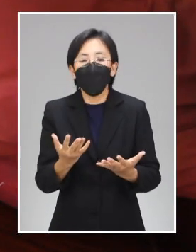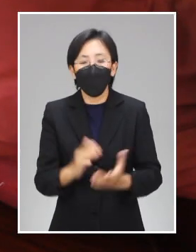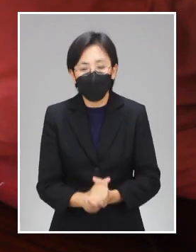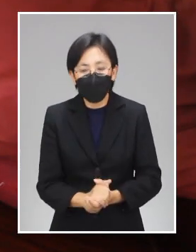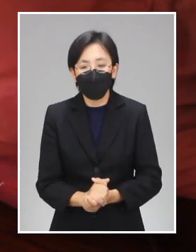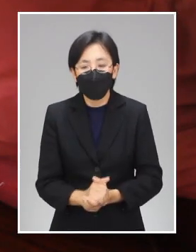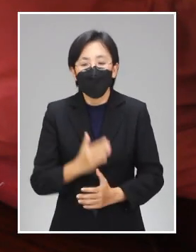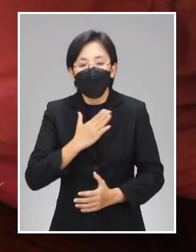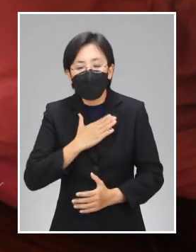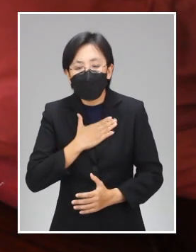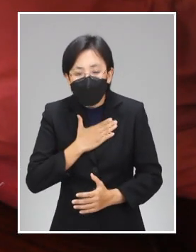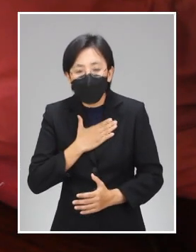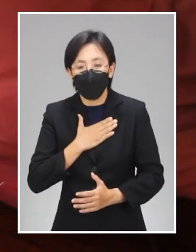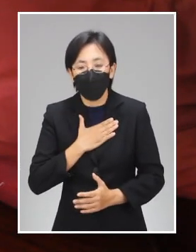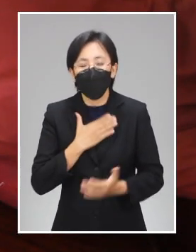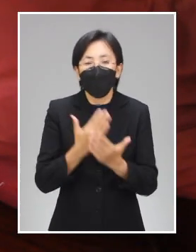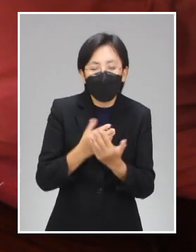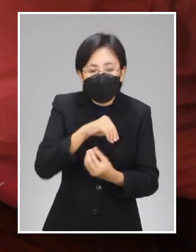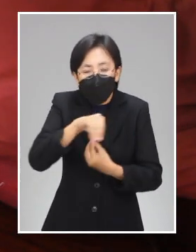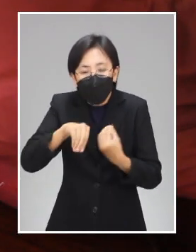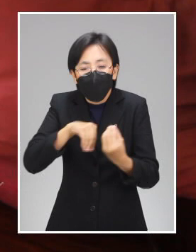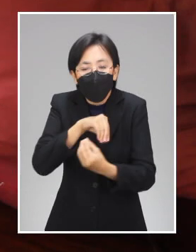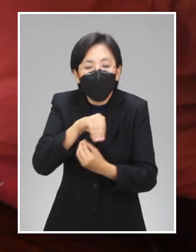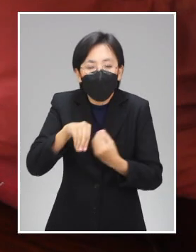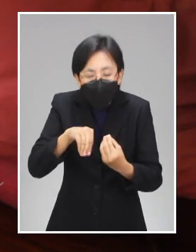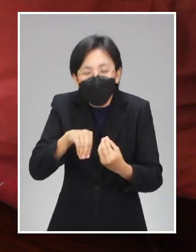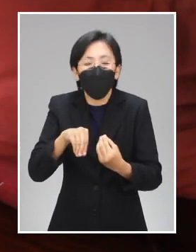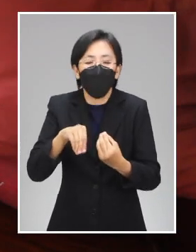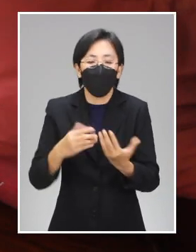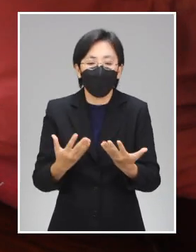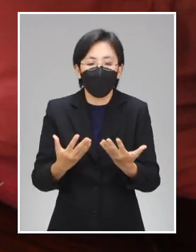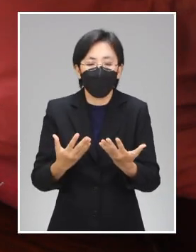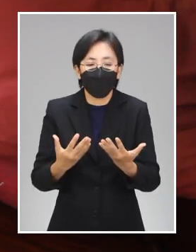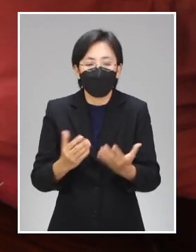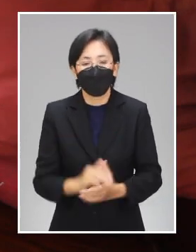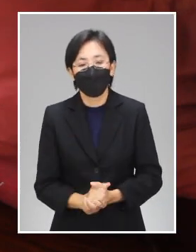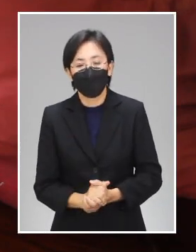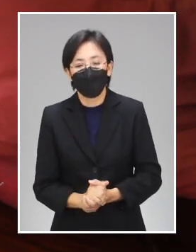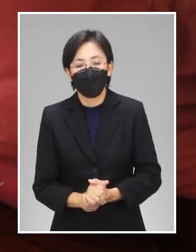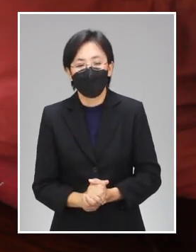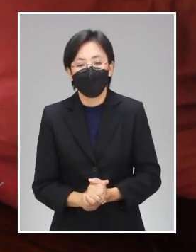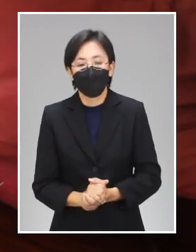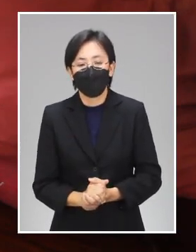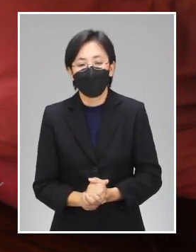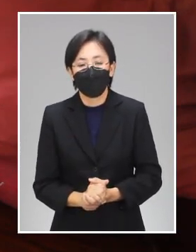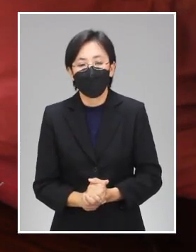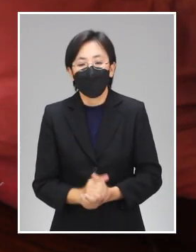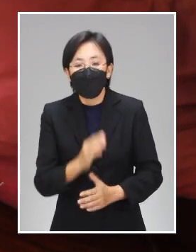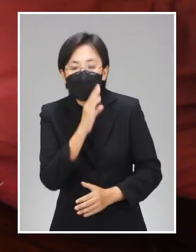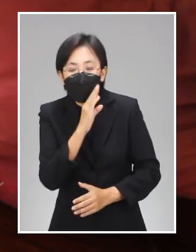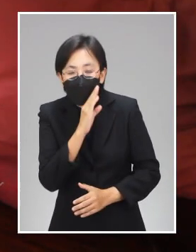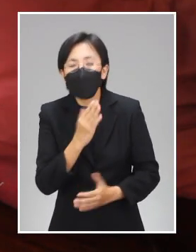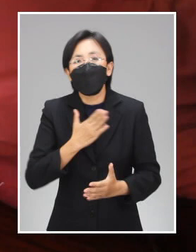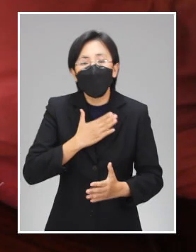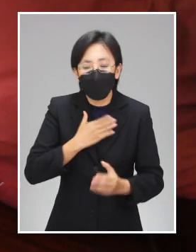ำเป็นต้องเลี้ยงหาเลี้ยงชีพให้อยู่รอดแล้วก็2แน่นอนแล้วว่าถ้าผมมีท